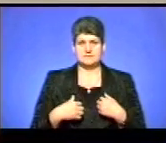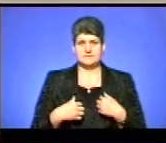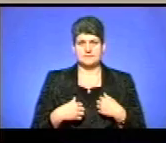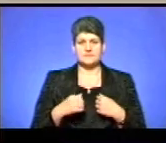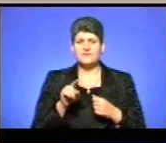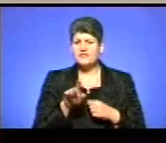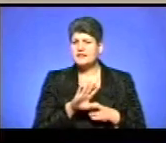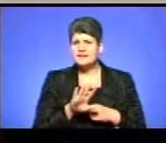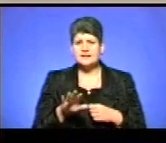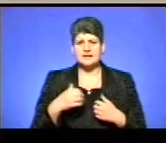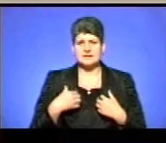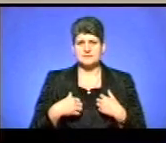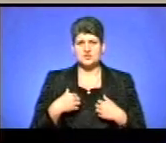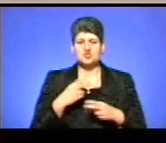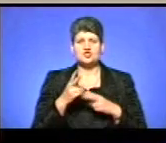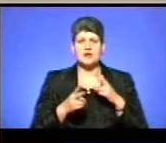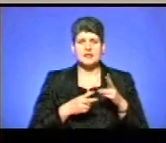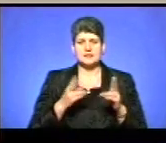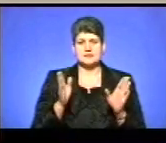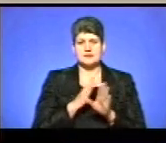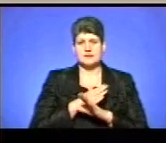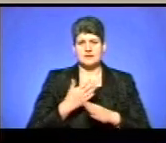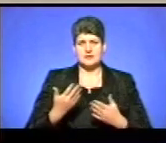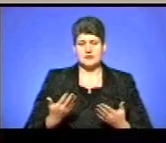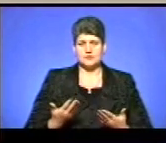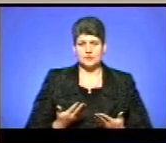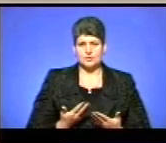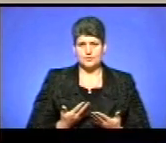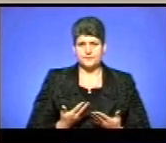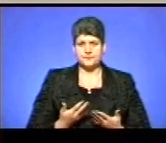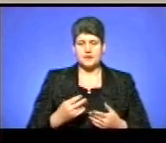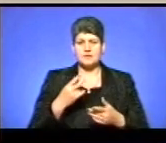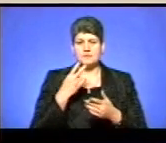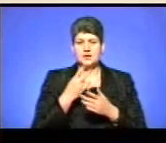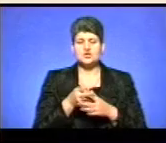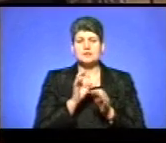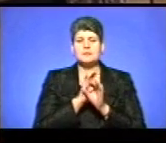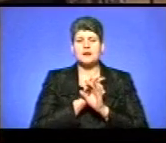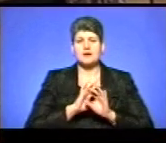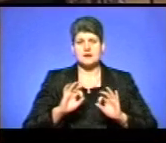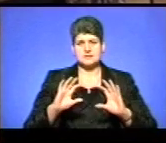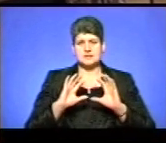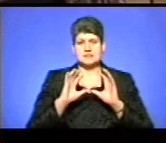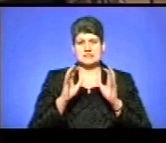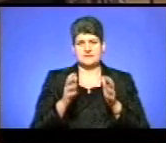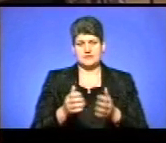не спішіть, кривіться на долу. Якщо ти бачиш цей прекрасний світ.